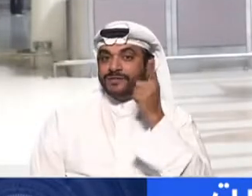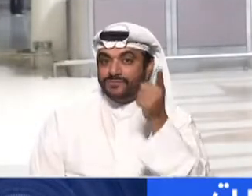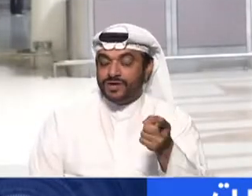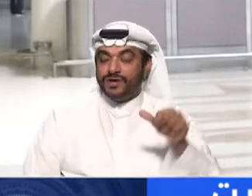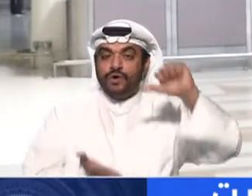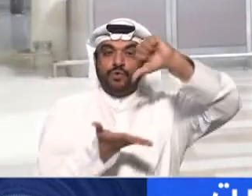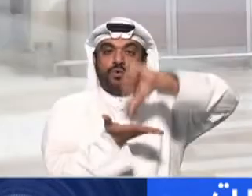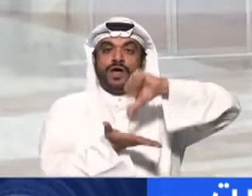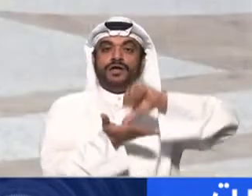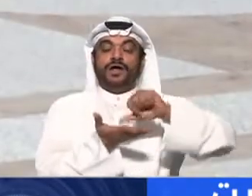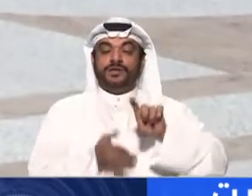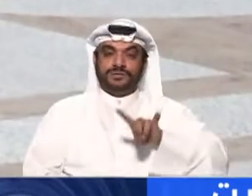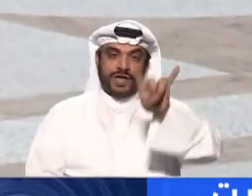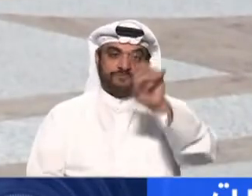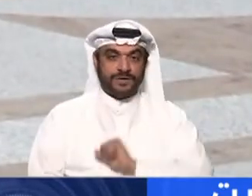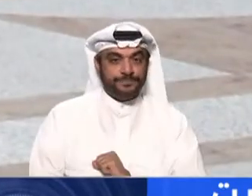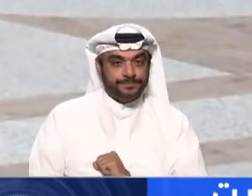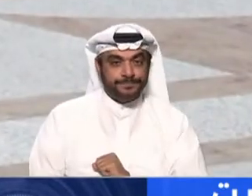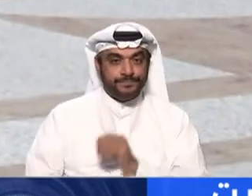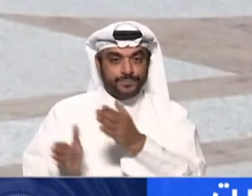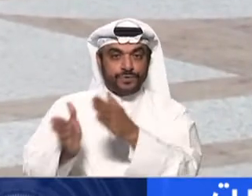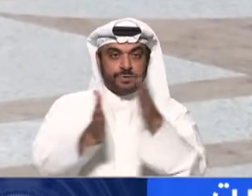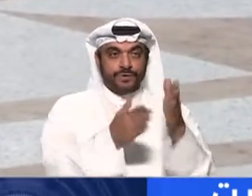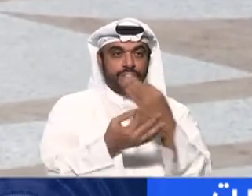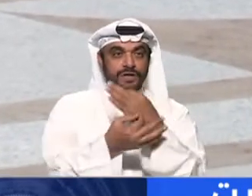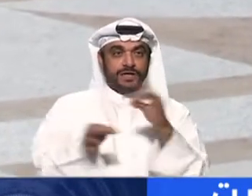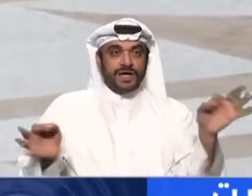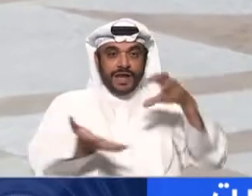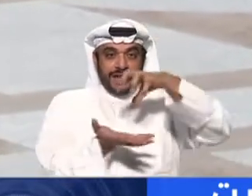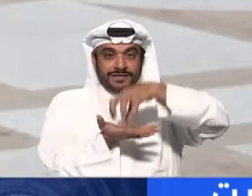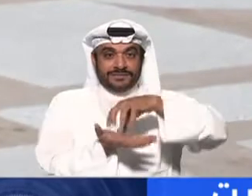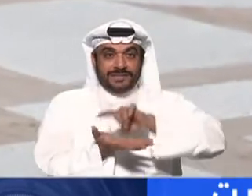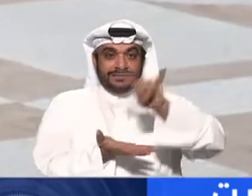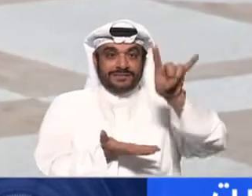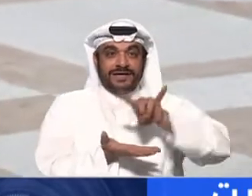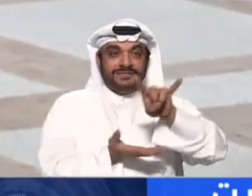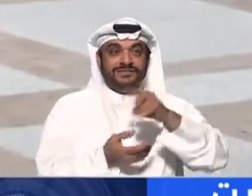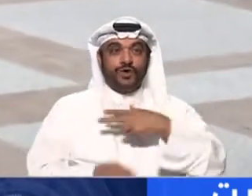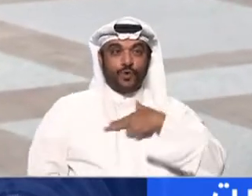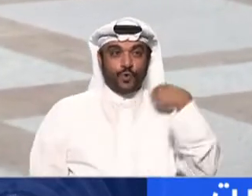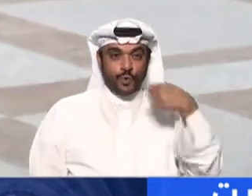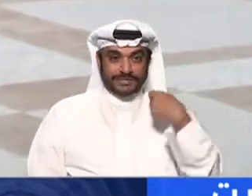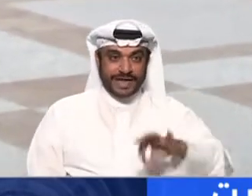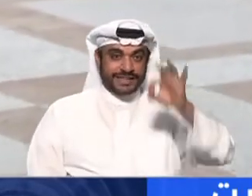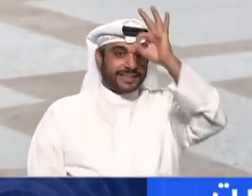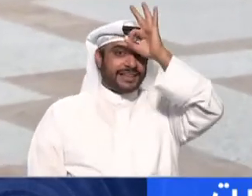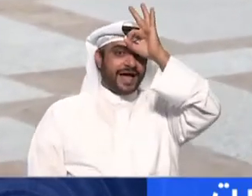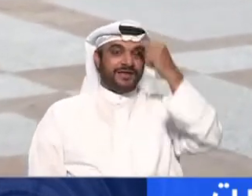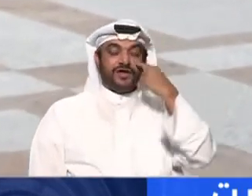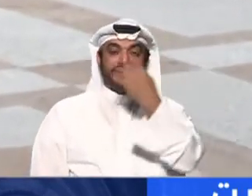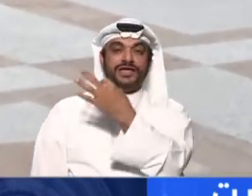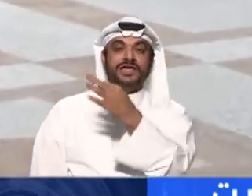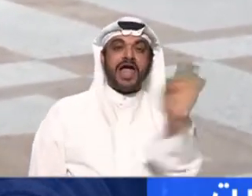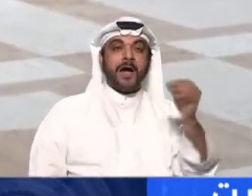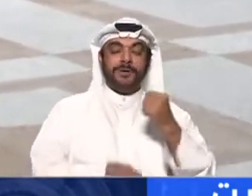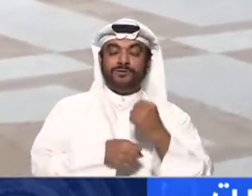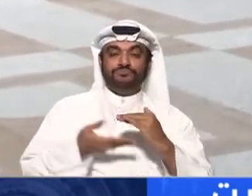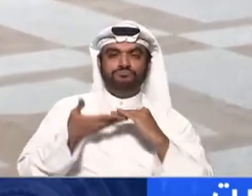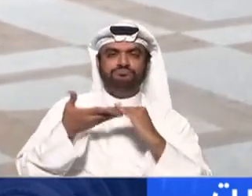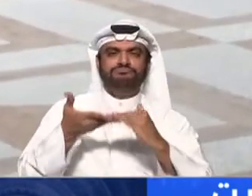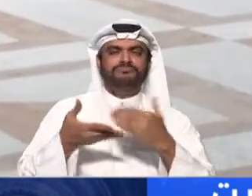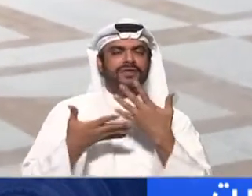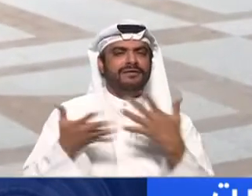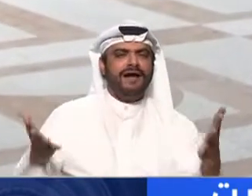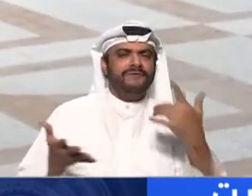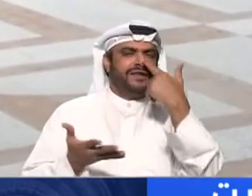أتى حق أصفهان. الإدارة العامة للطيران المدني ووزارة الداخلية وجهات عدة تقوم بتسهيل